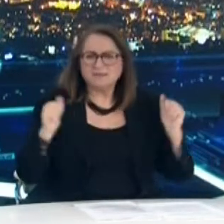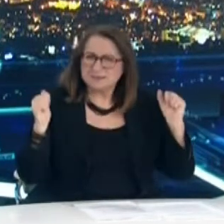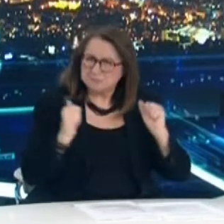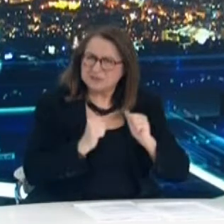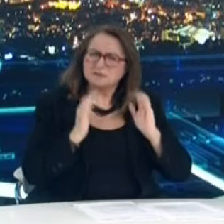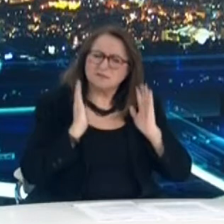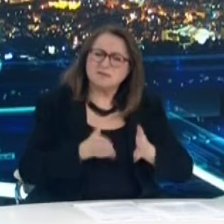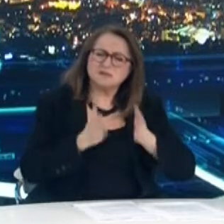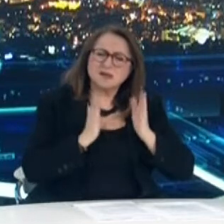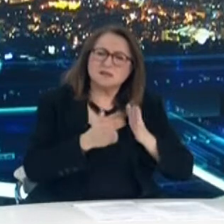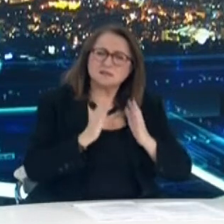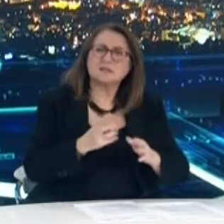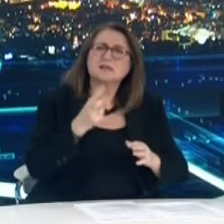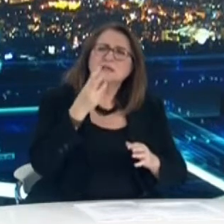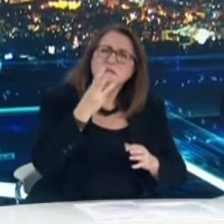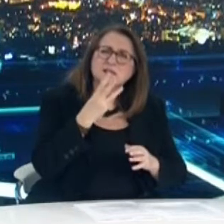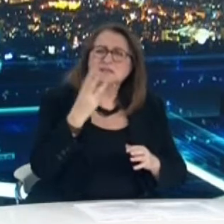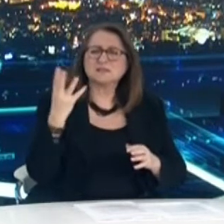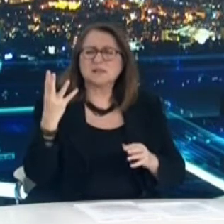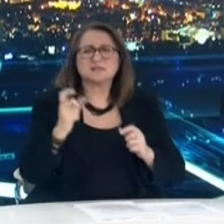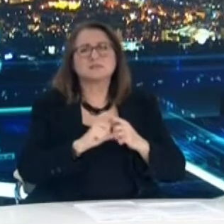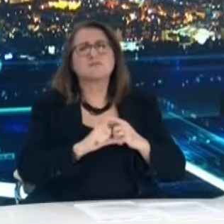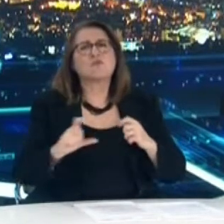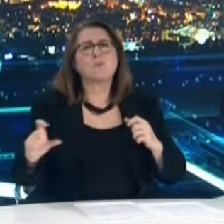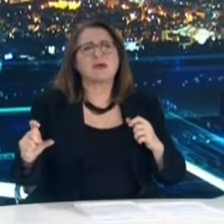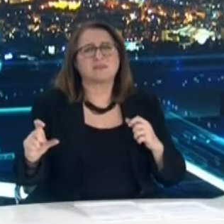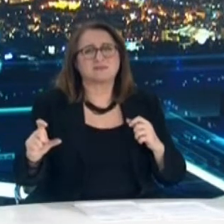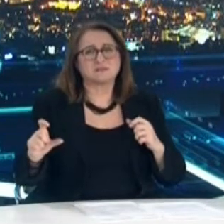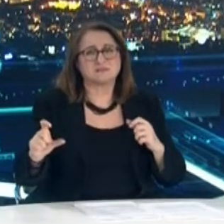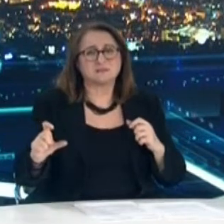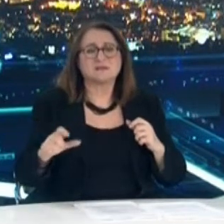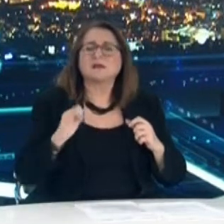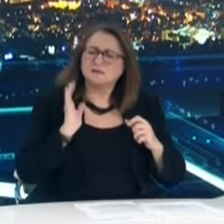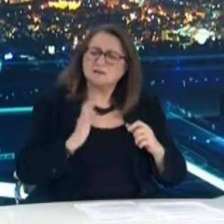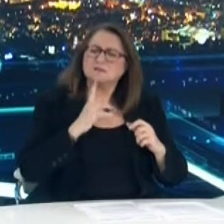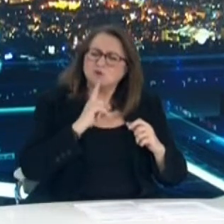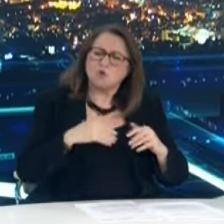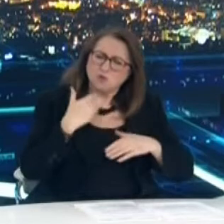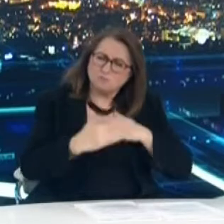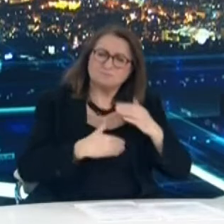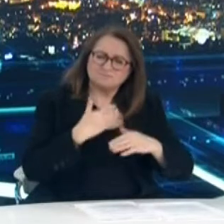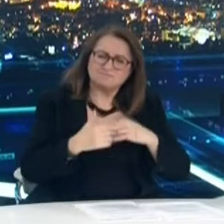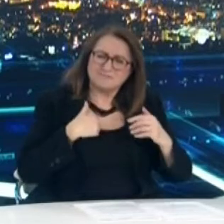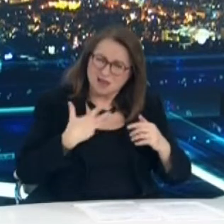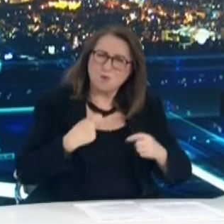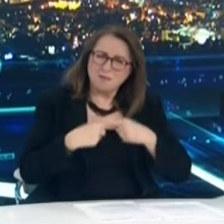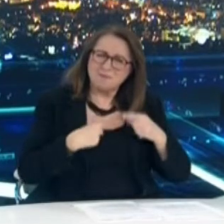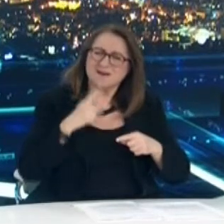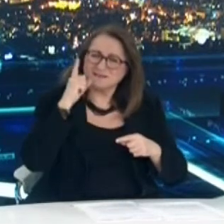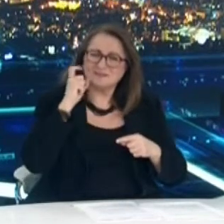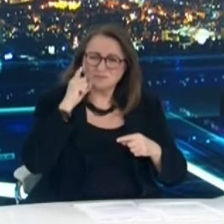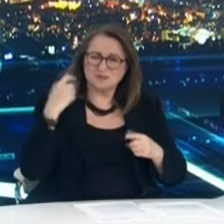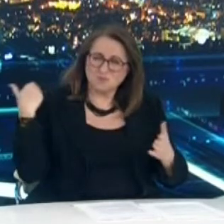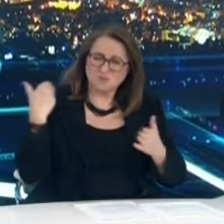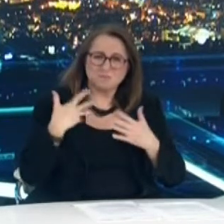και για τις επόμενες 3 και 4, ίσως και 4 εβδομάδες. Η αποσυμπίεση του Εθνικού Συστήματος Υγείας καθυστερεί πολύ περισσότερο από